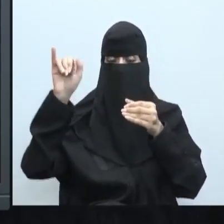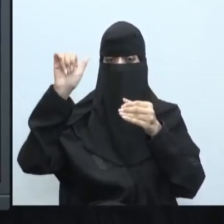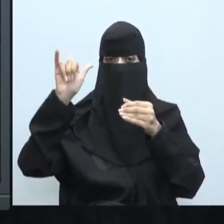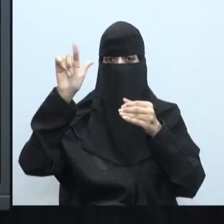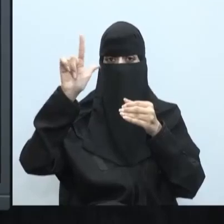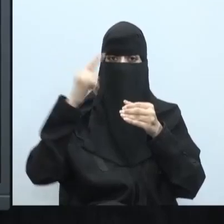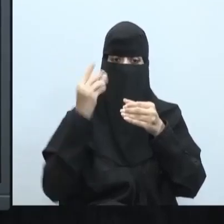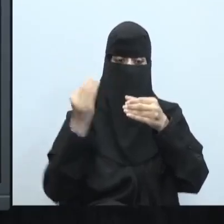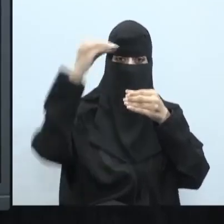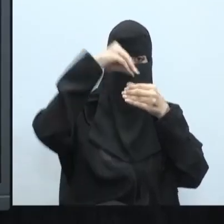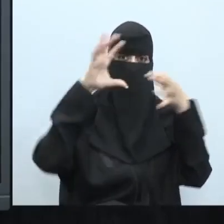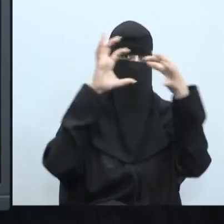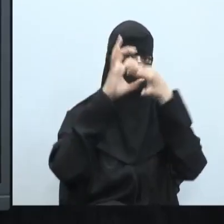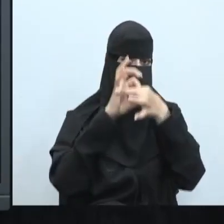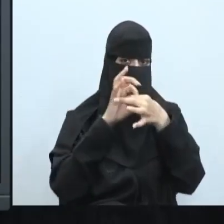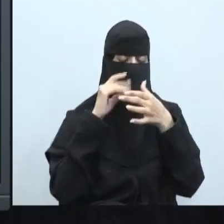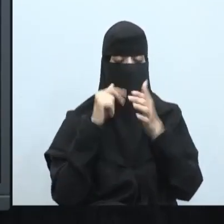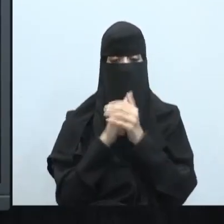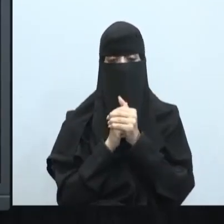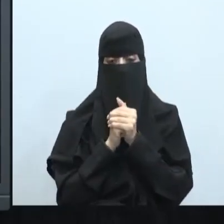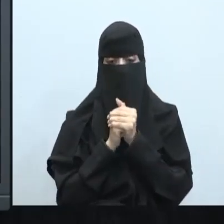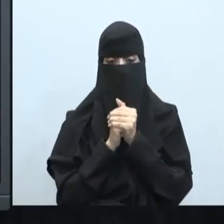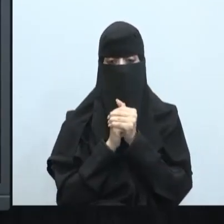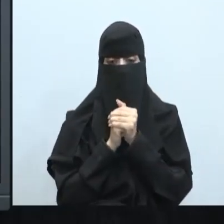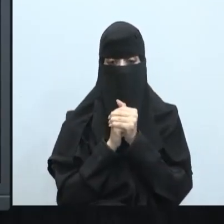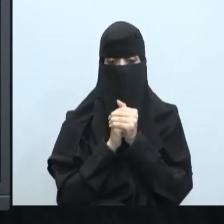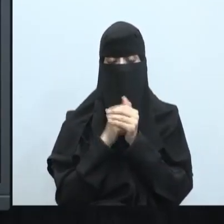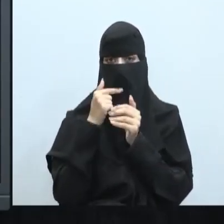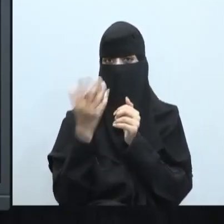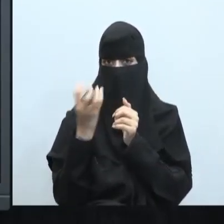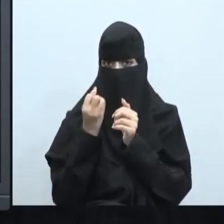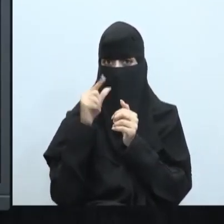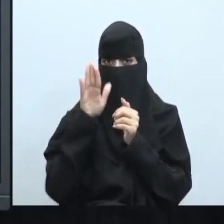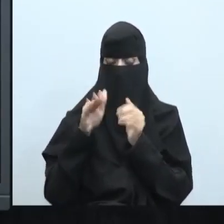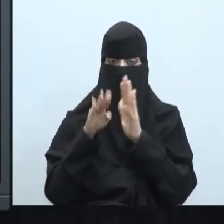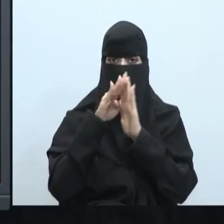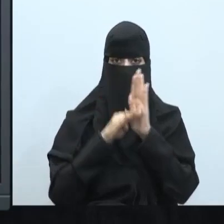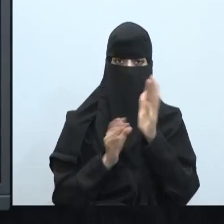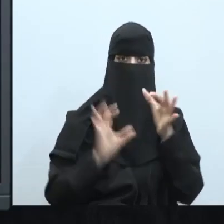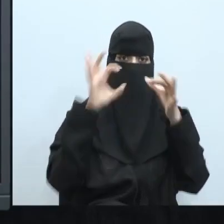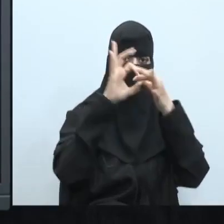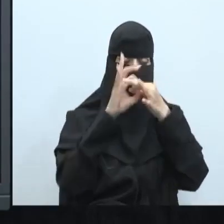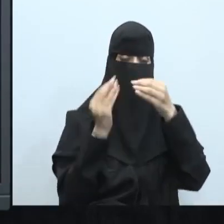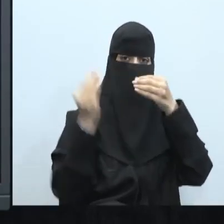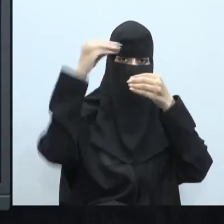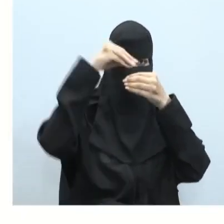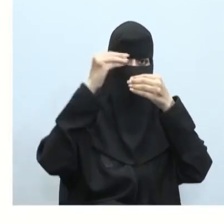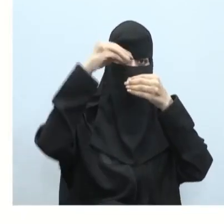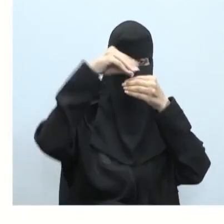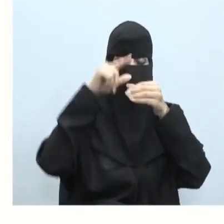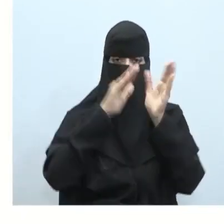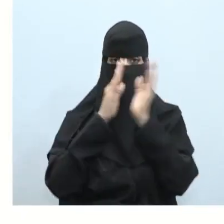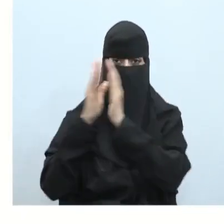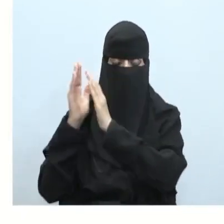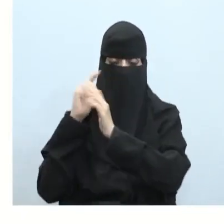بترجمتها اذا في ربط الملفات يحتاج الى الى برنامج لربط ملفات الكائن مكتبات بملفات المكتب القياسيه